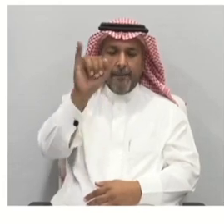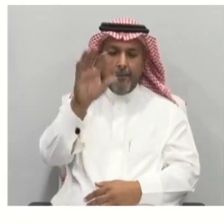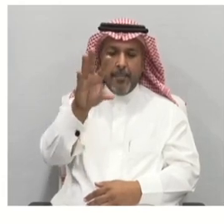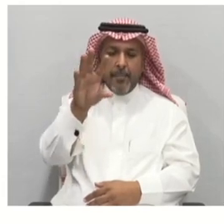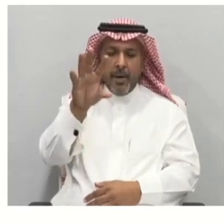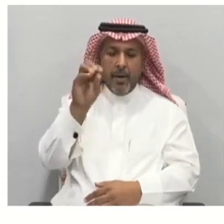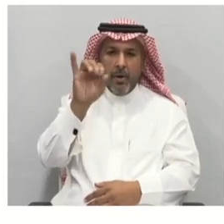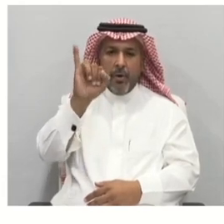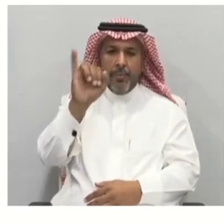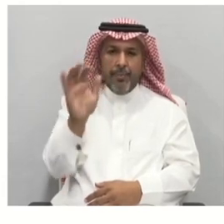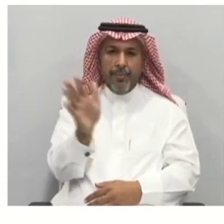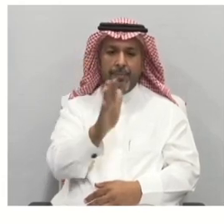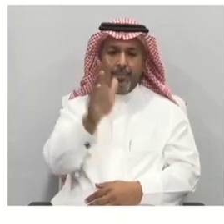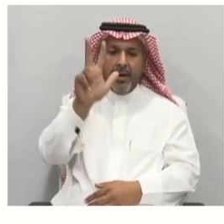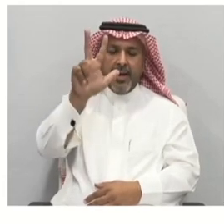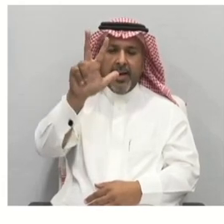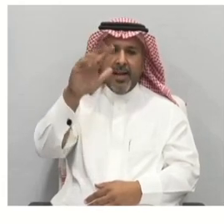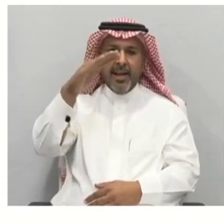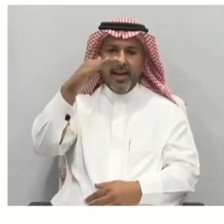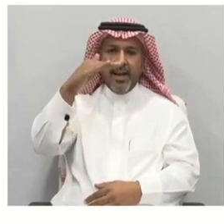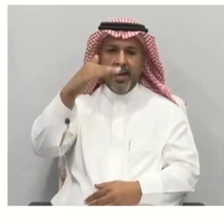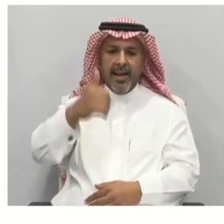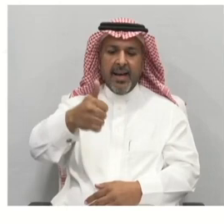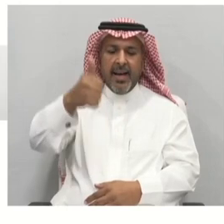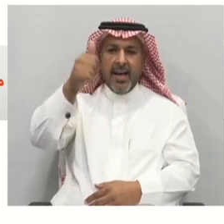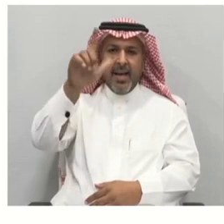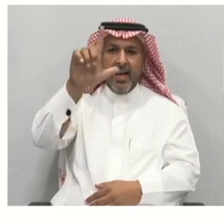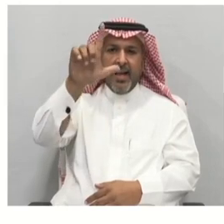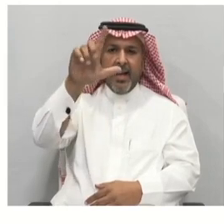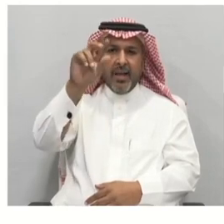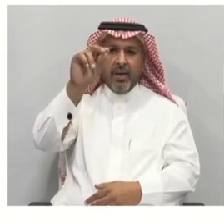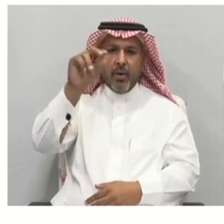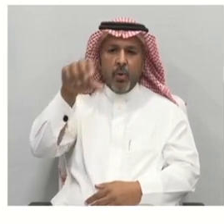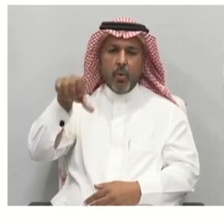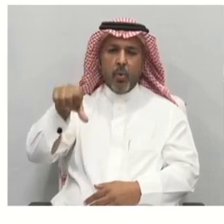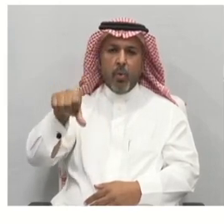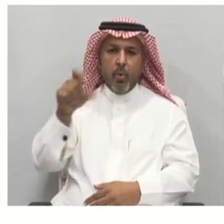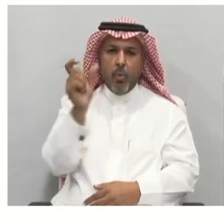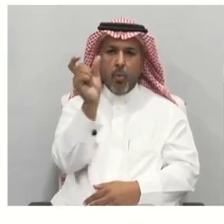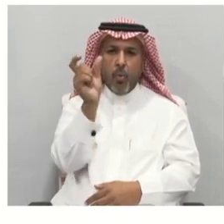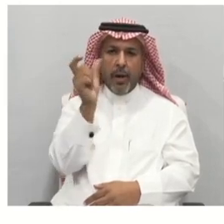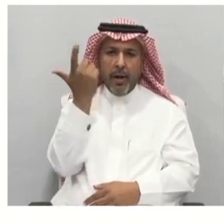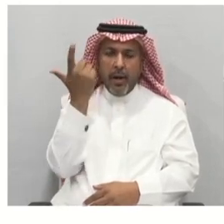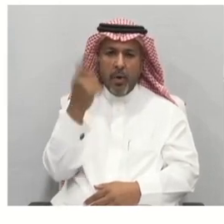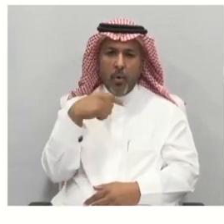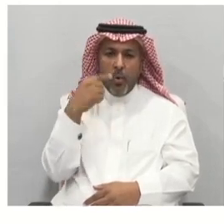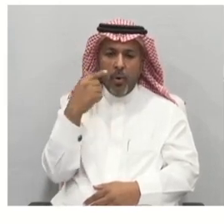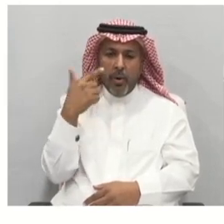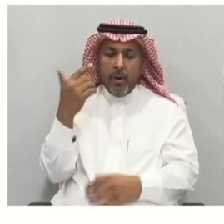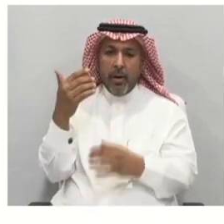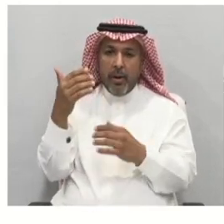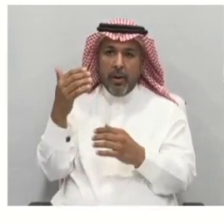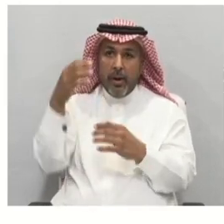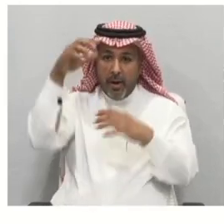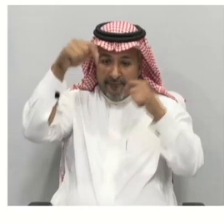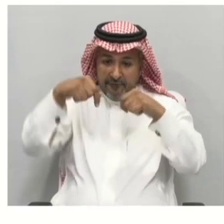الايه انظروا معنى الايه اخلقوا او اخلقوا من غير